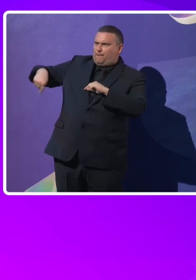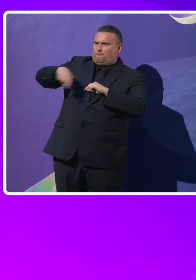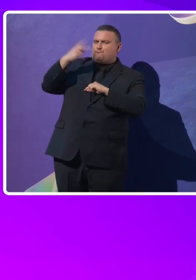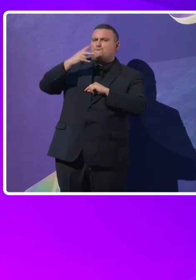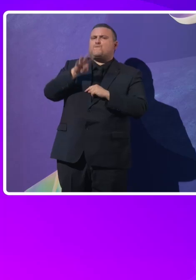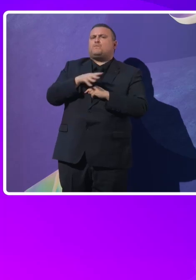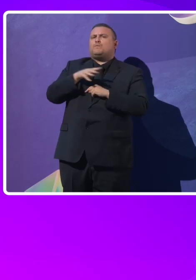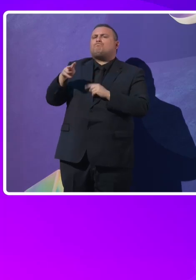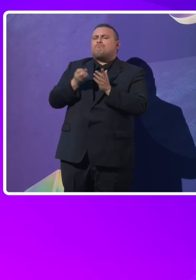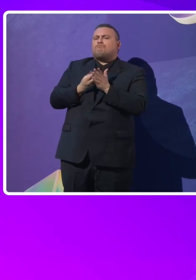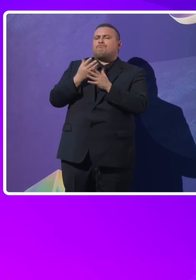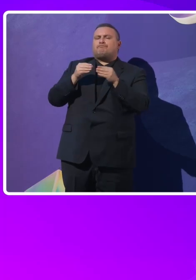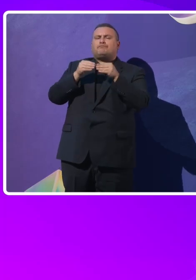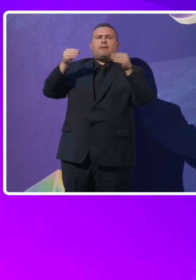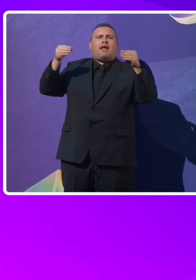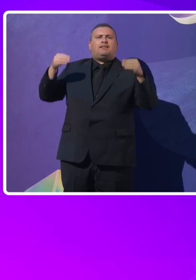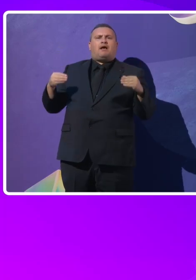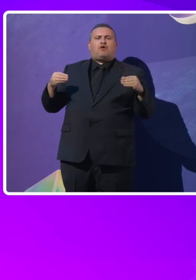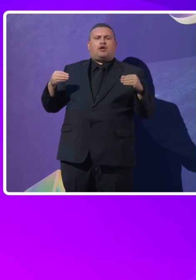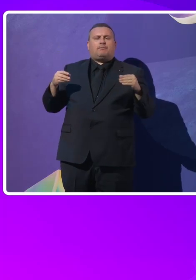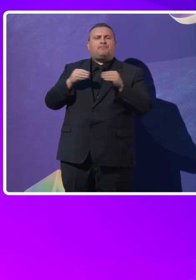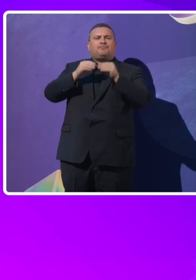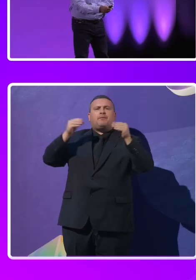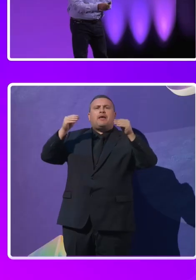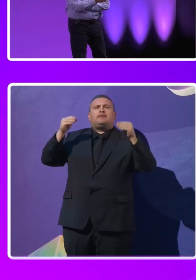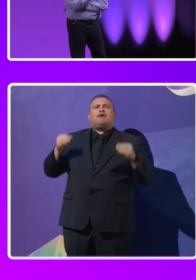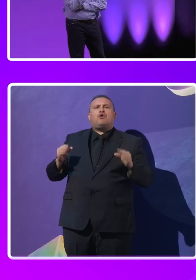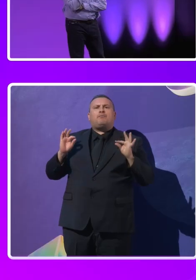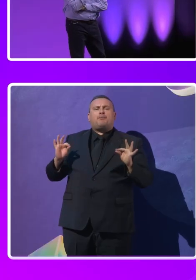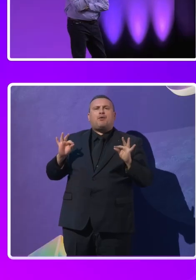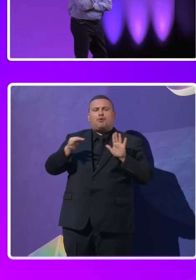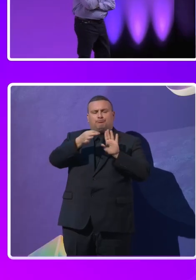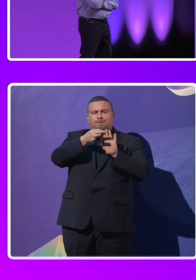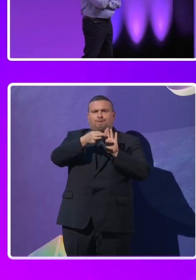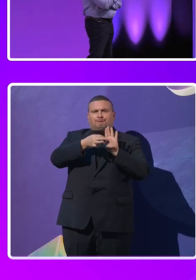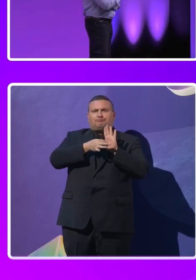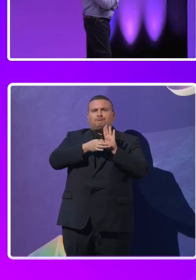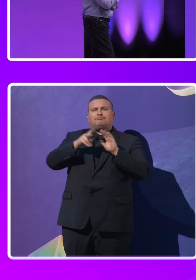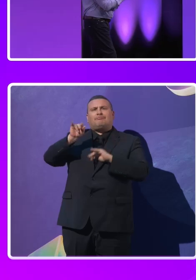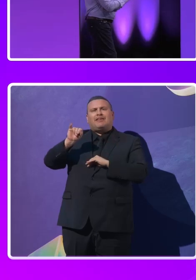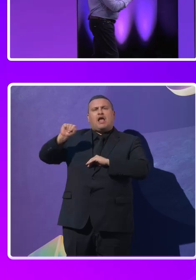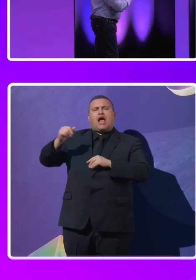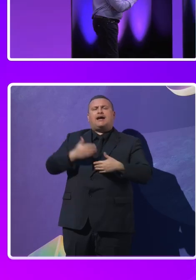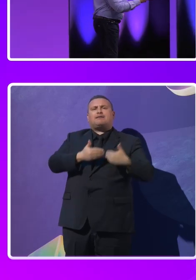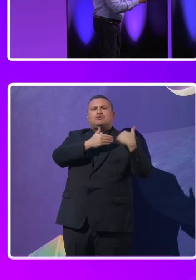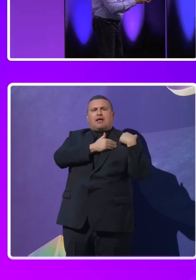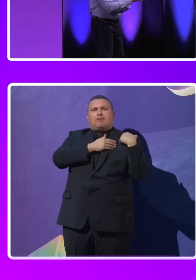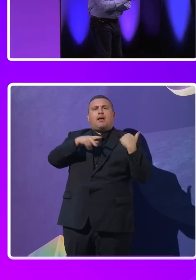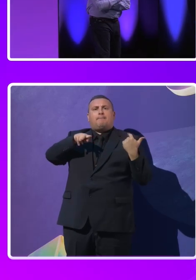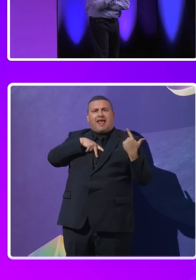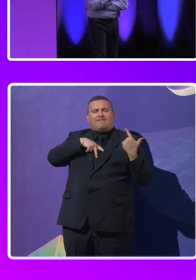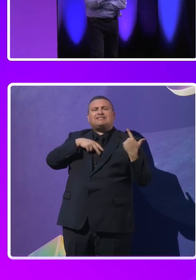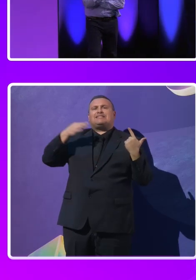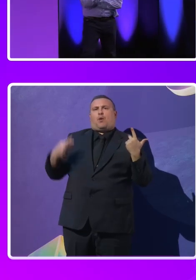sviluppato una piattaforma che è fondata sui principi di responsabili eii responsabile sulla privacy e sulla sicurezza su questi